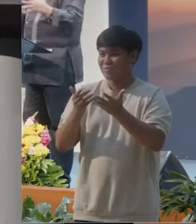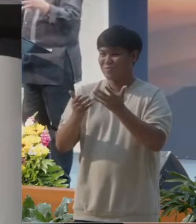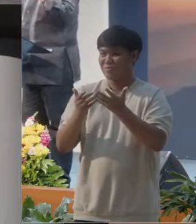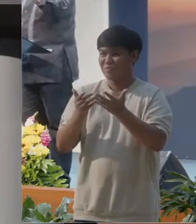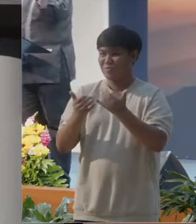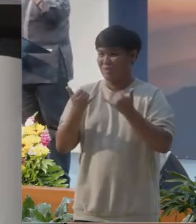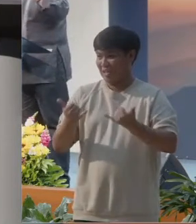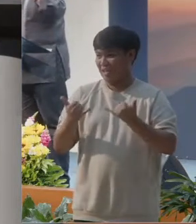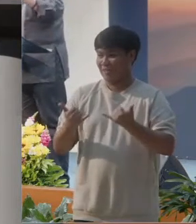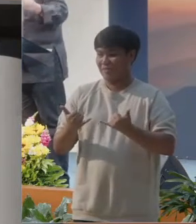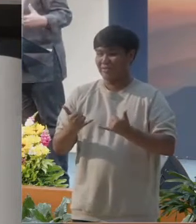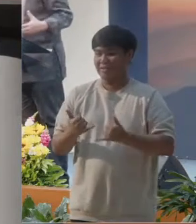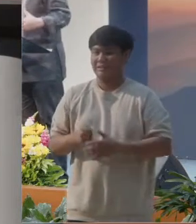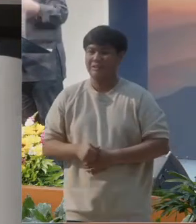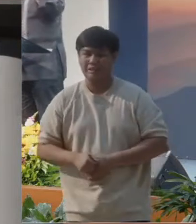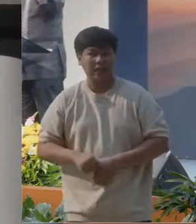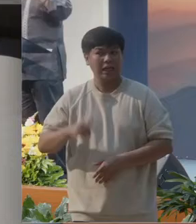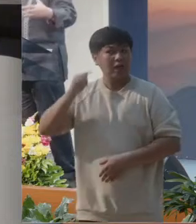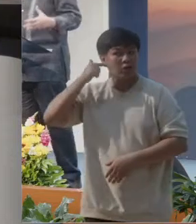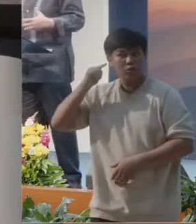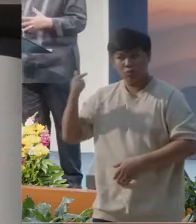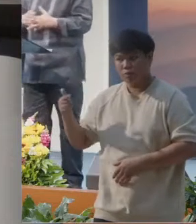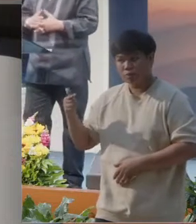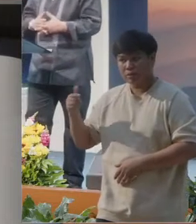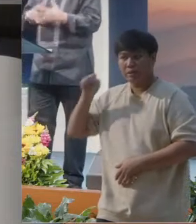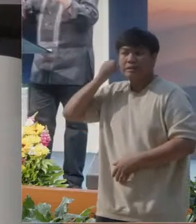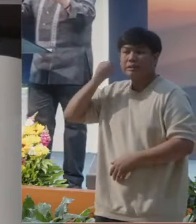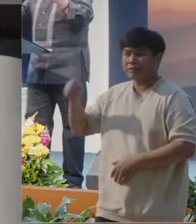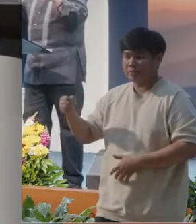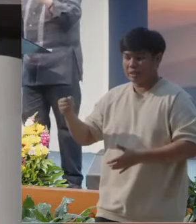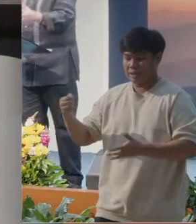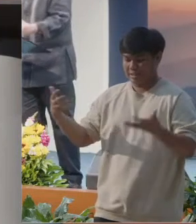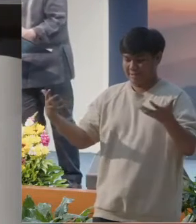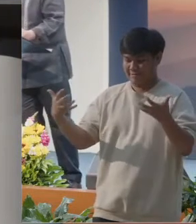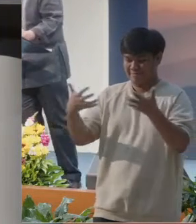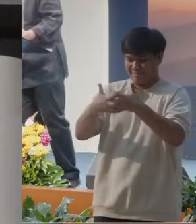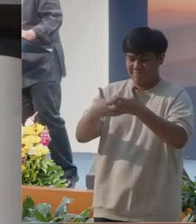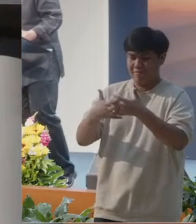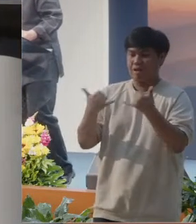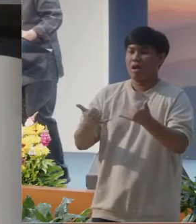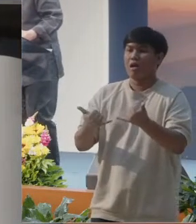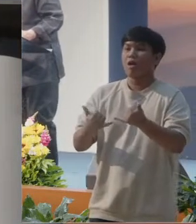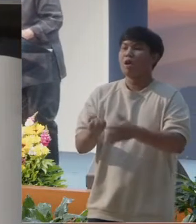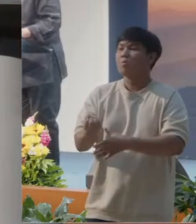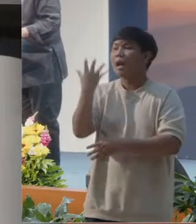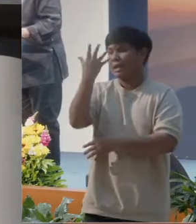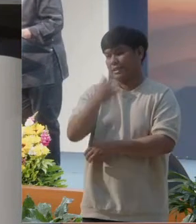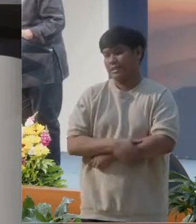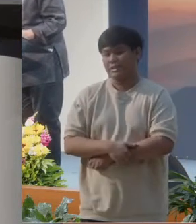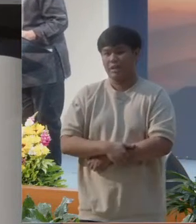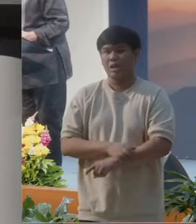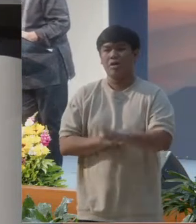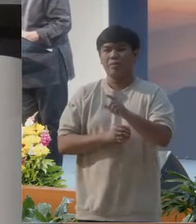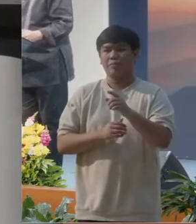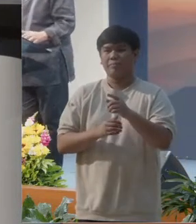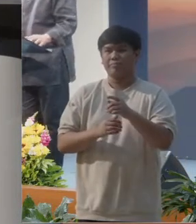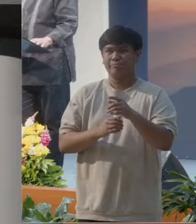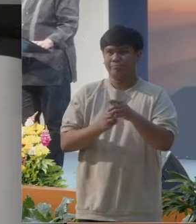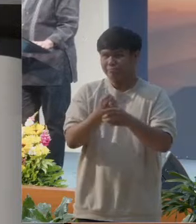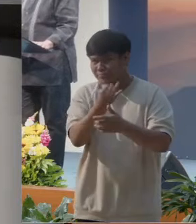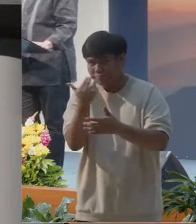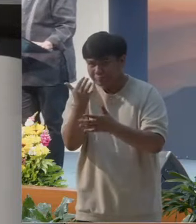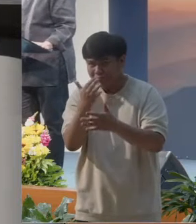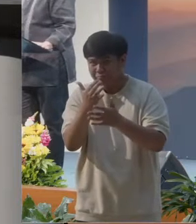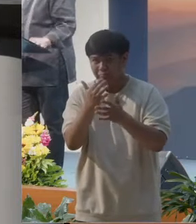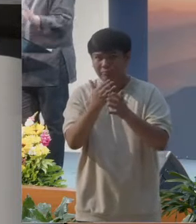po yun na lang sa pilak at ginto, yung silver and gold, kung magkano po yun ngayon. Abay, kung isusuma total po